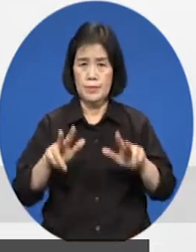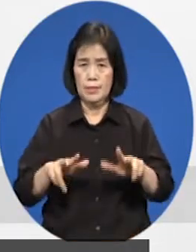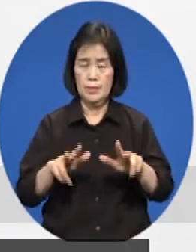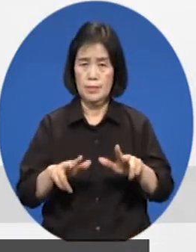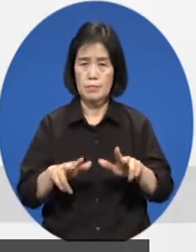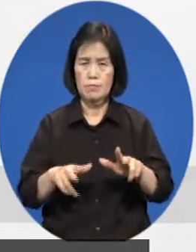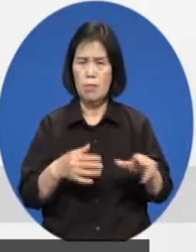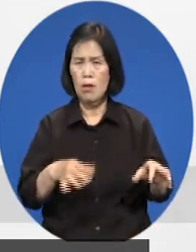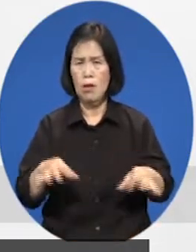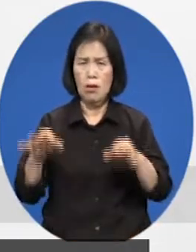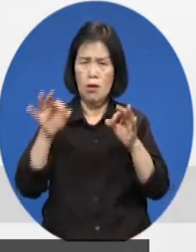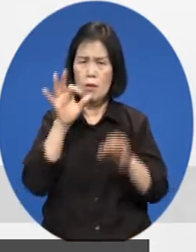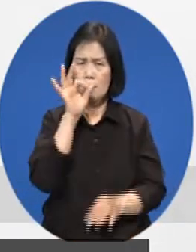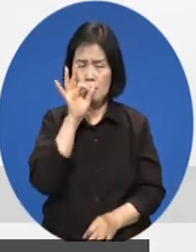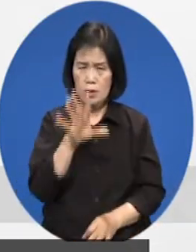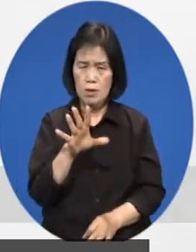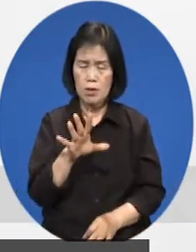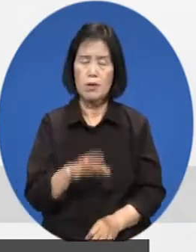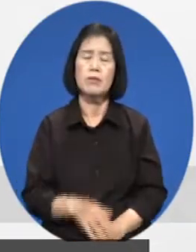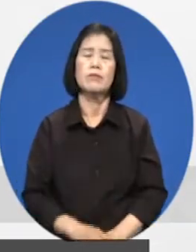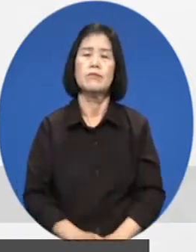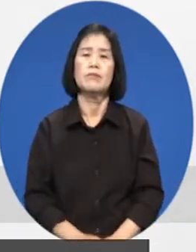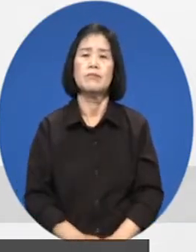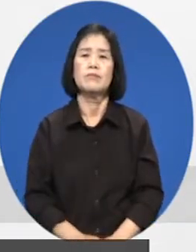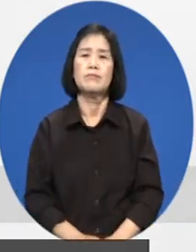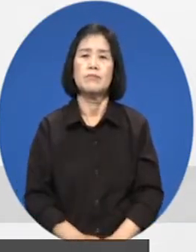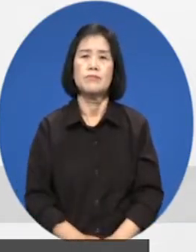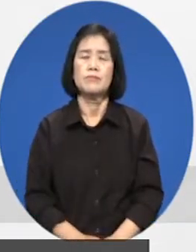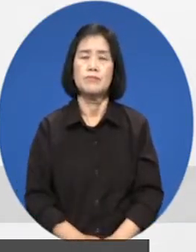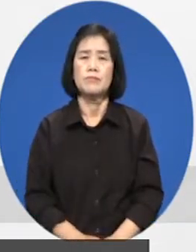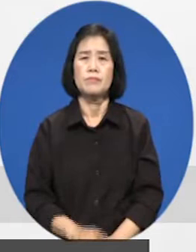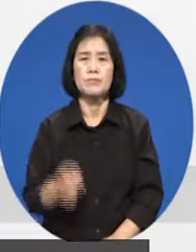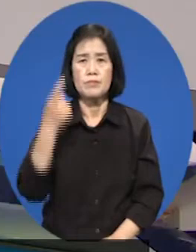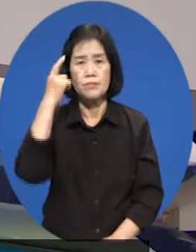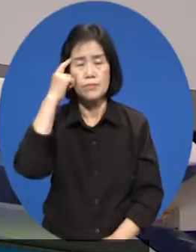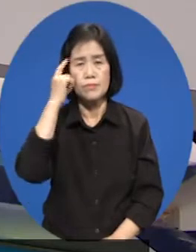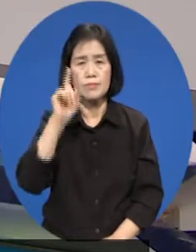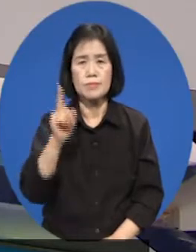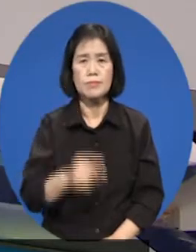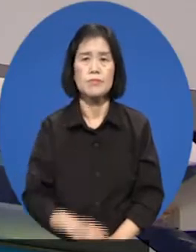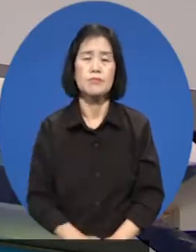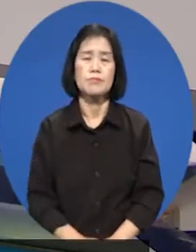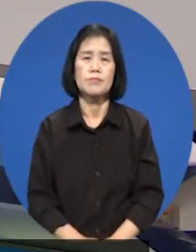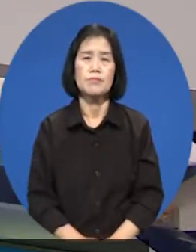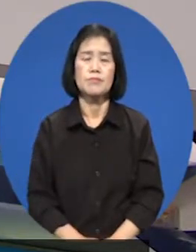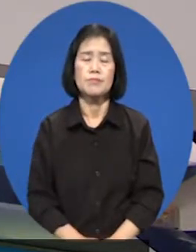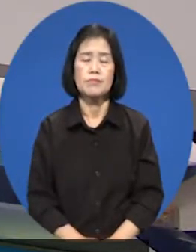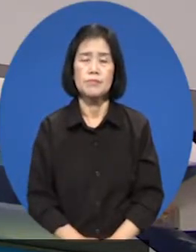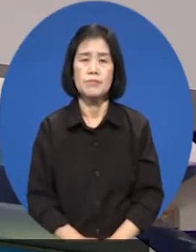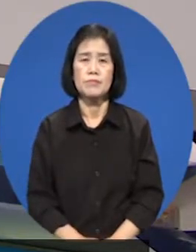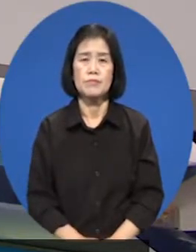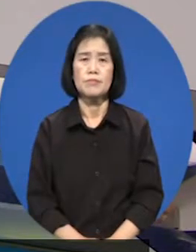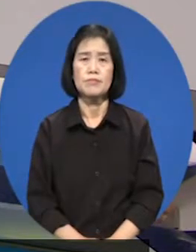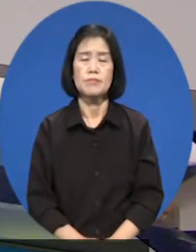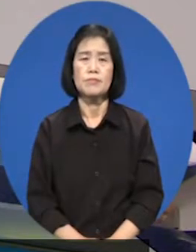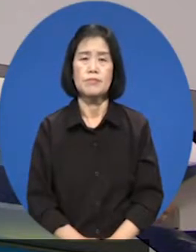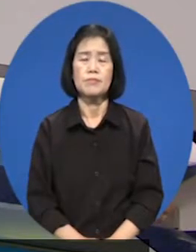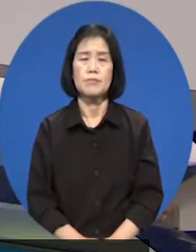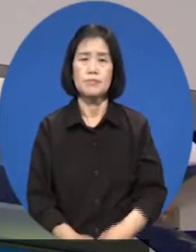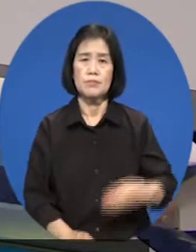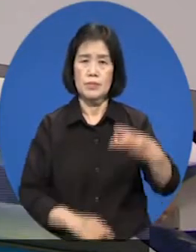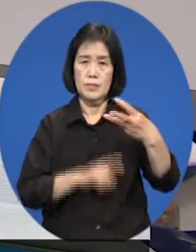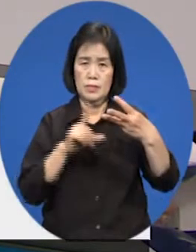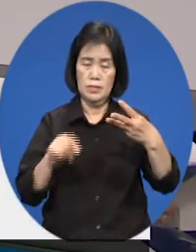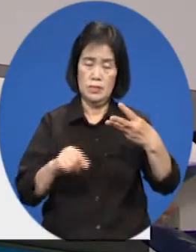지금으로서는 올릴 수가 없다 뭐 이런 판단을 내린 것 같습니다. 고문님 어떻게 해석을 해야 될까요? 작년 3월